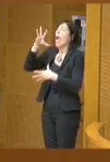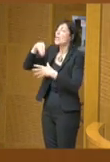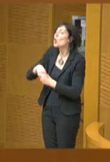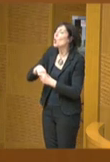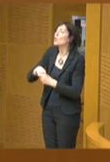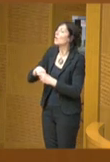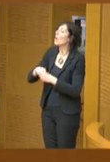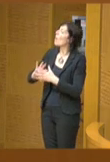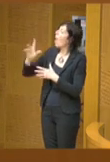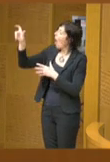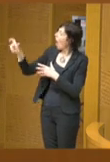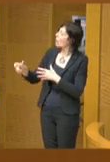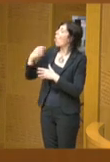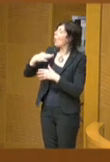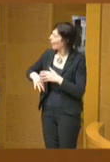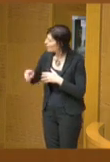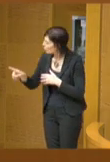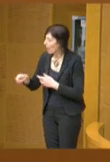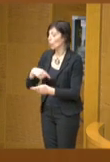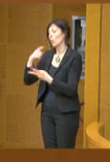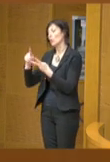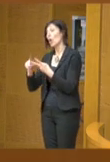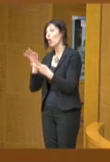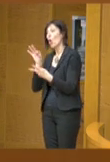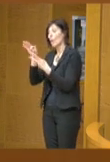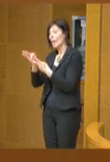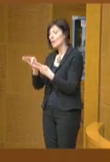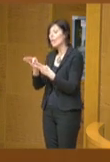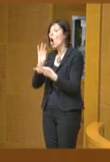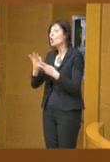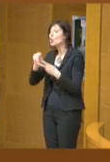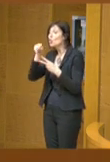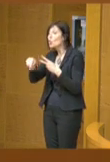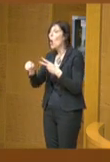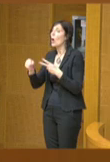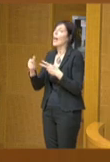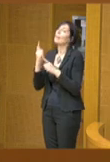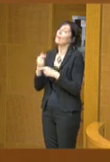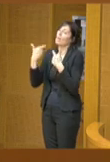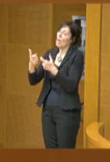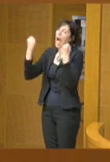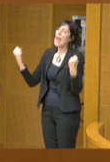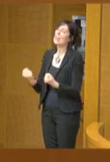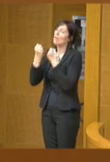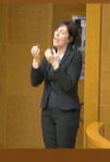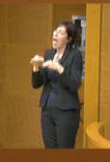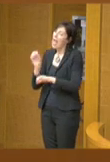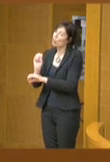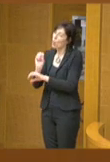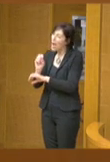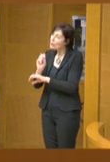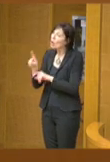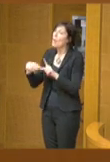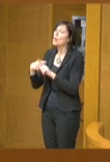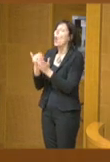dell'altro, e il secondo, mettere in campo nell'ambiente scolastico attività di educazione, ma speriamo di prevenzione e